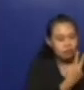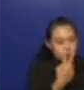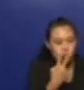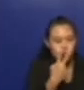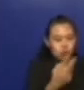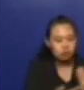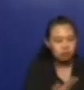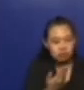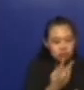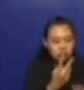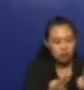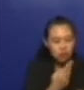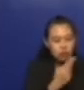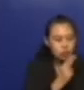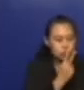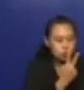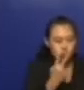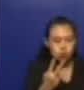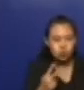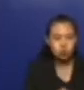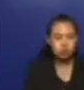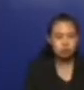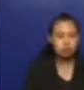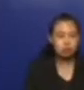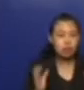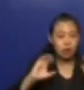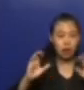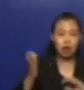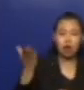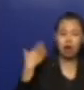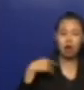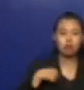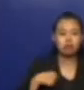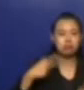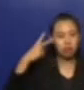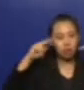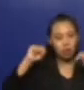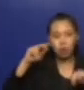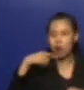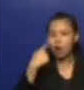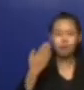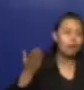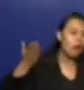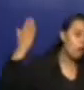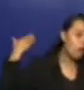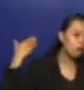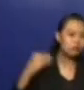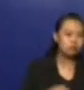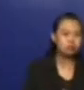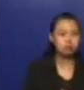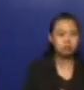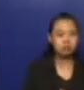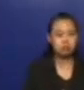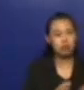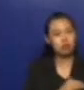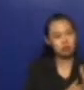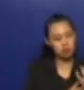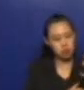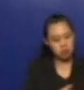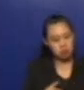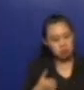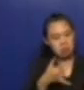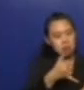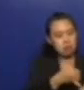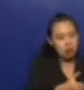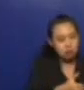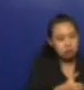ก่อนๆไม่เคยเห็นนายกรัฐมนตรีคนไหนไปที่สถานีโทรทัศน์ส